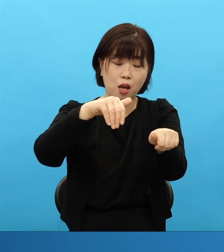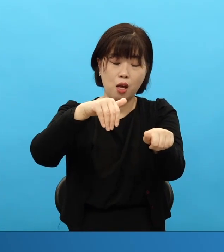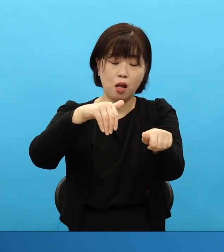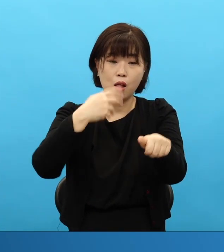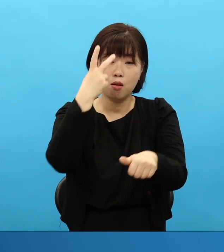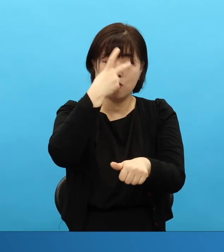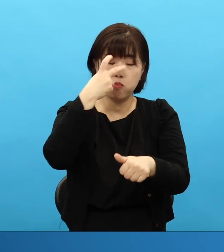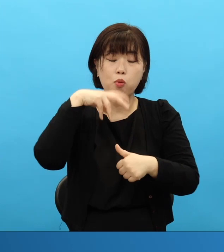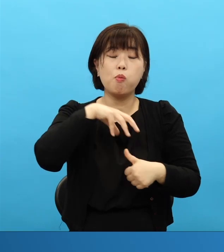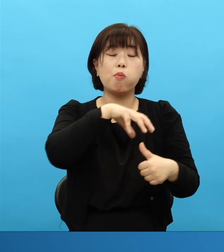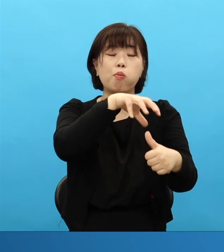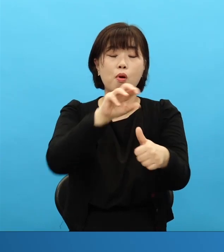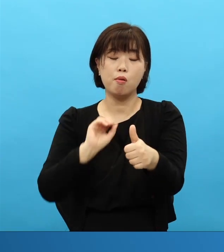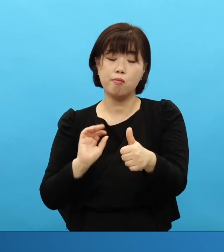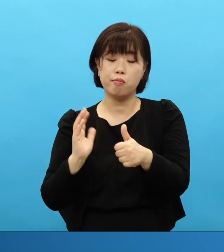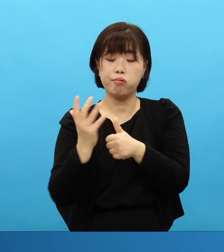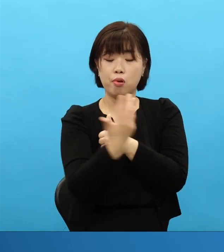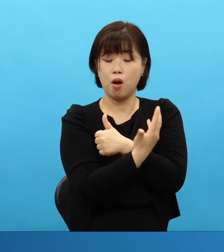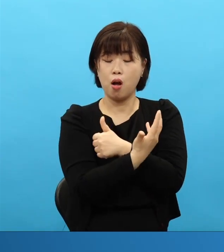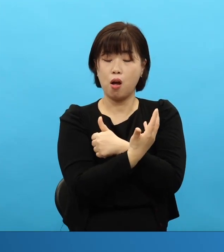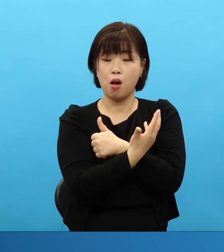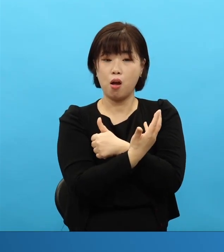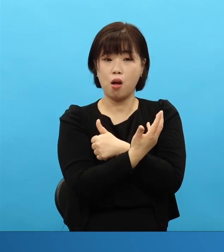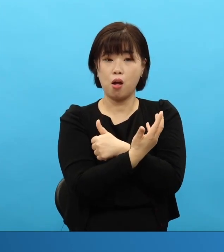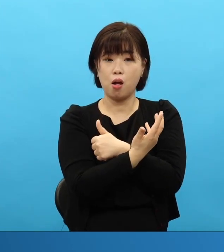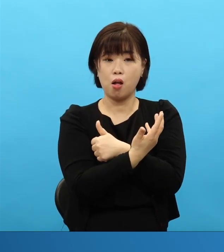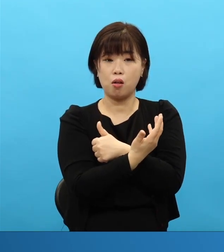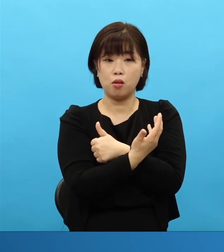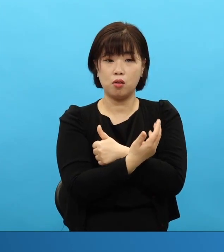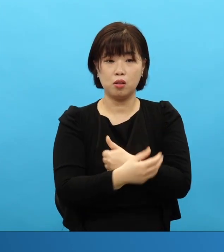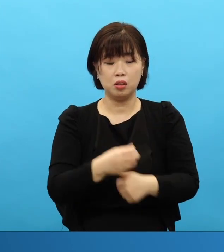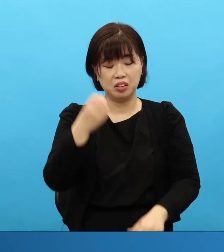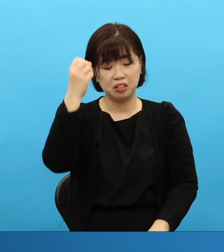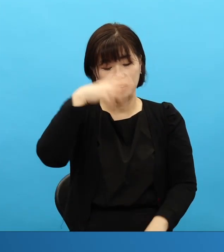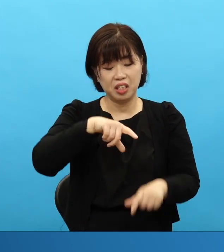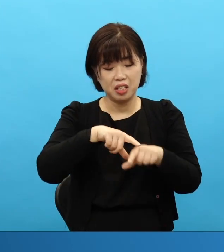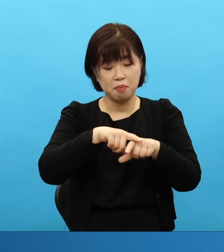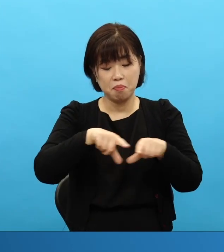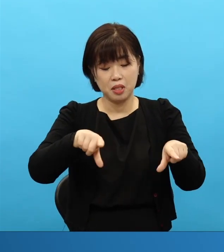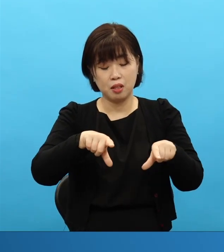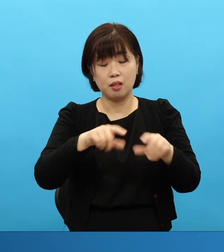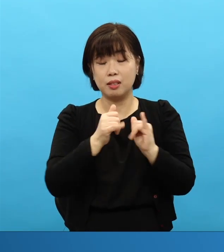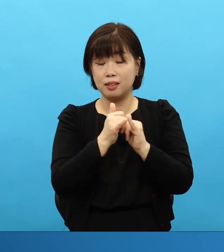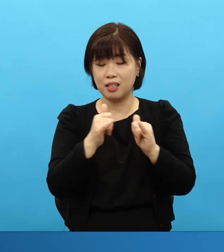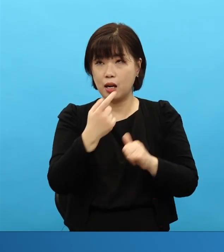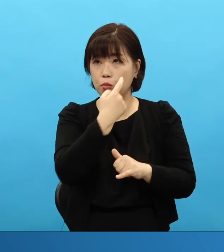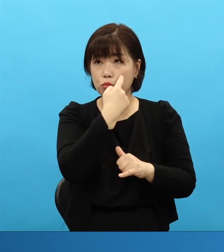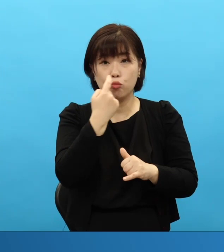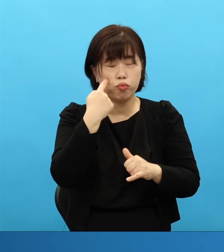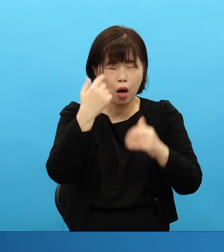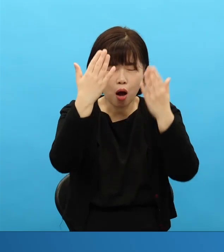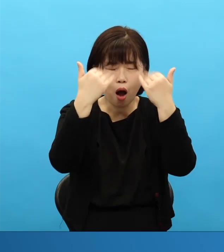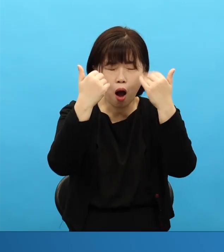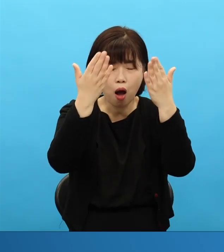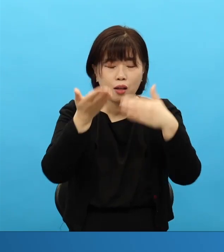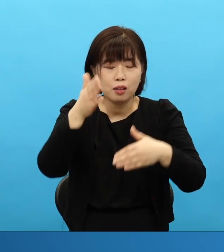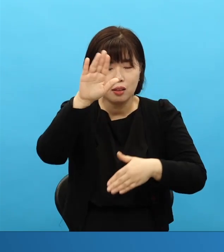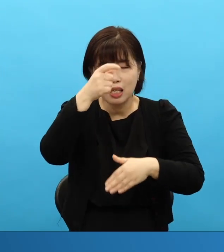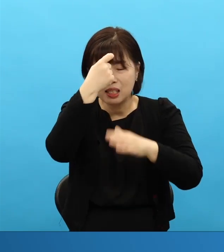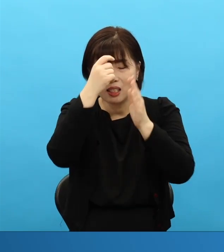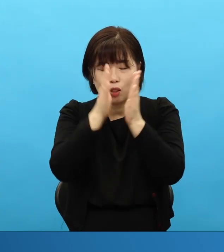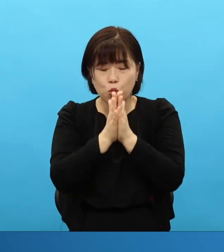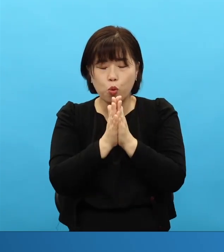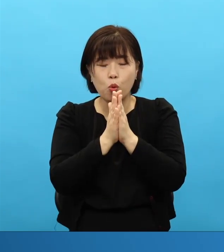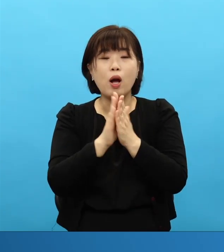知道， 기도하는 사람은 압니다. 只有祷告的人才知道， 영적 세계를 아는 사람은 압니다. 知道属灵世界的人才知 지금 道。 여러분 여기서 기도하고